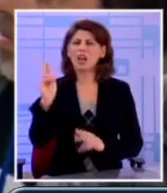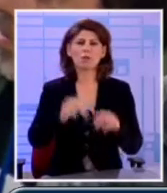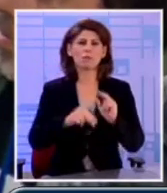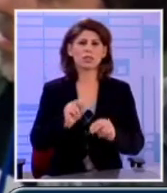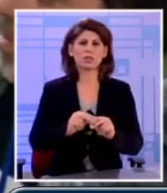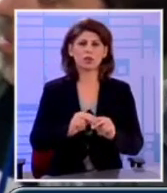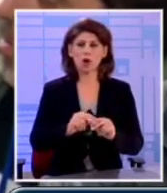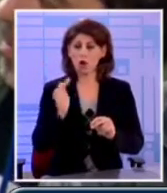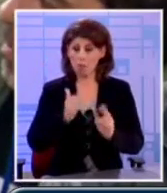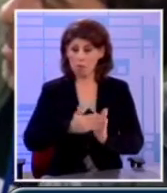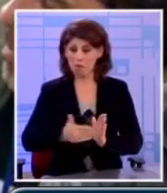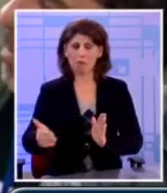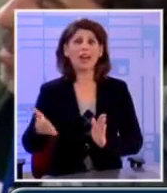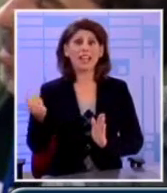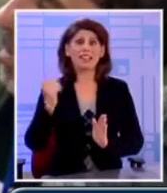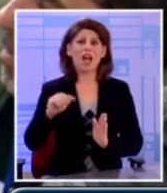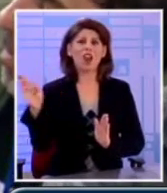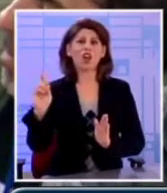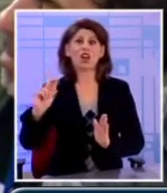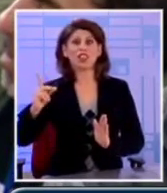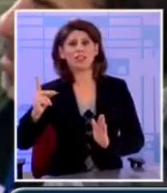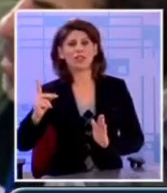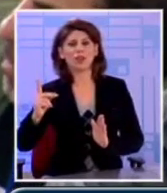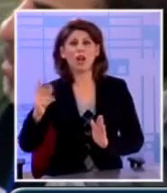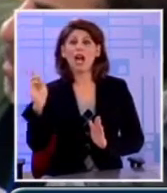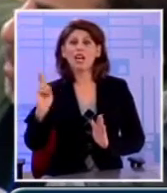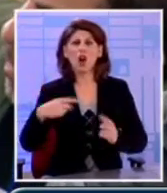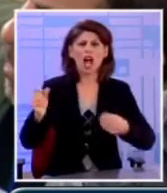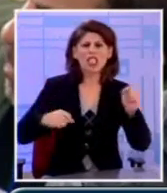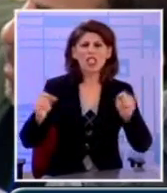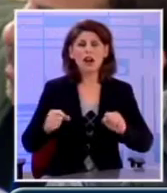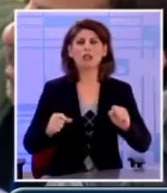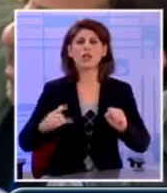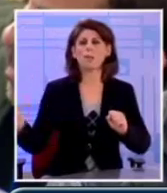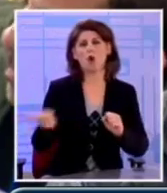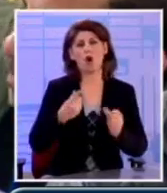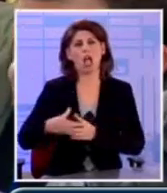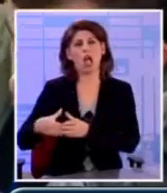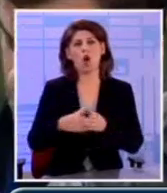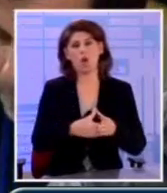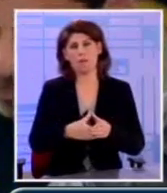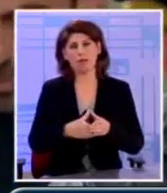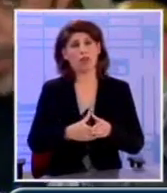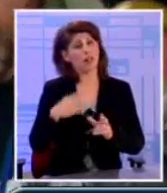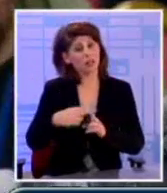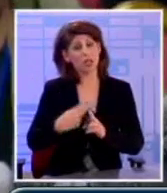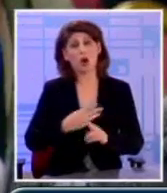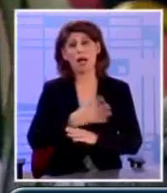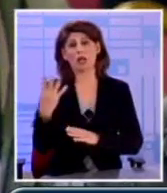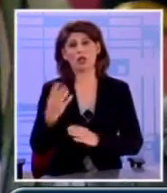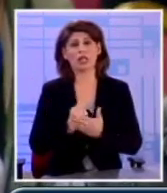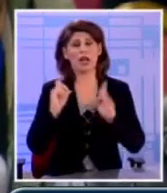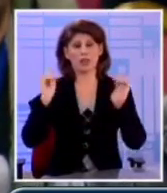Πολύ μικρό χρονικό διάστημα όμως είχατε και ένα άλλο ρεκόρ. Ρεκόρ αντιδράσεων σχεδόν από όλα τα κόμματα της αντιπολίτευσης, κυρίως από το ΠΑΣΟΚ και τη Νέα